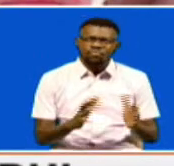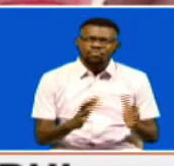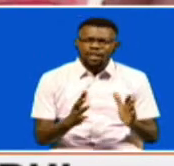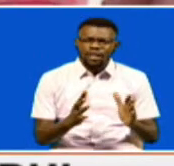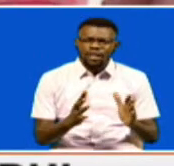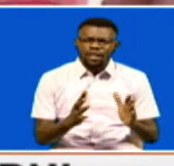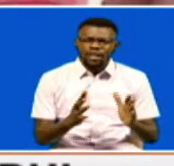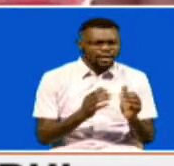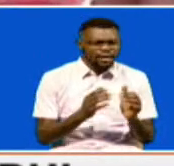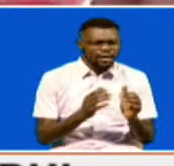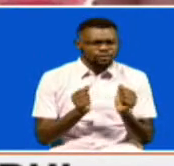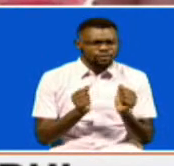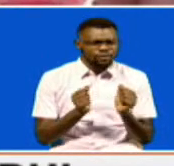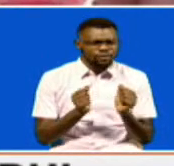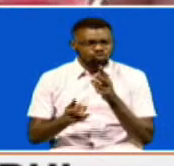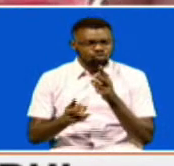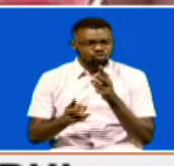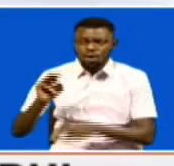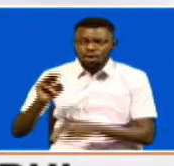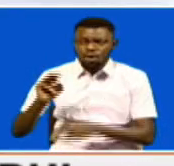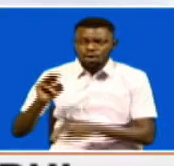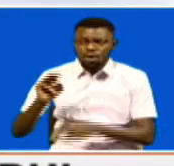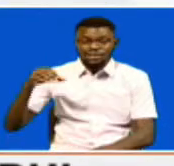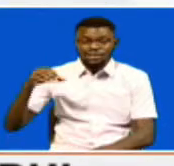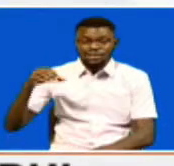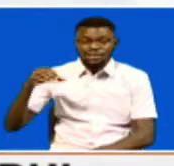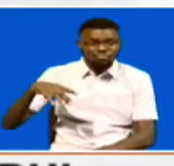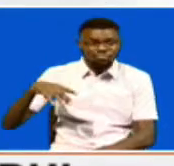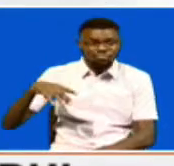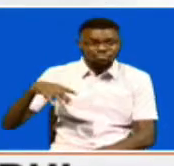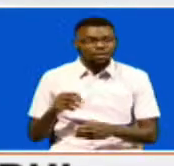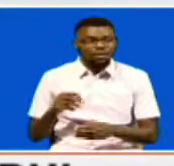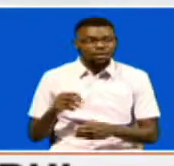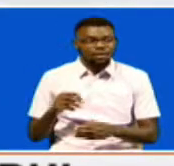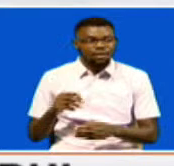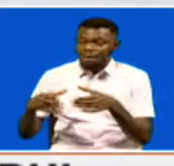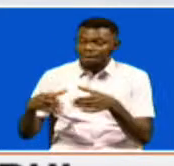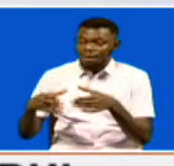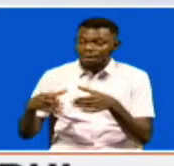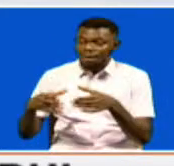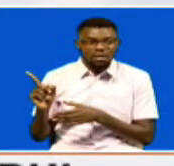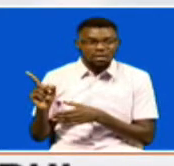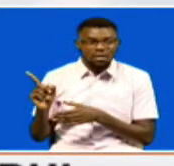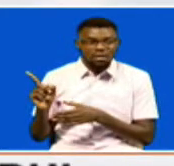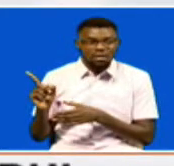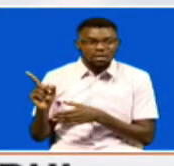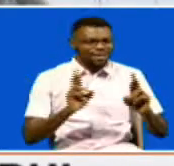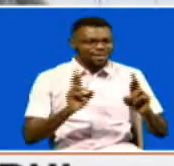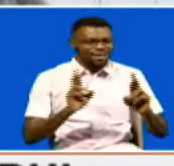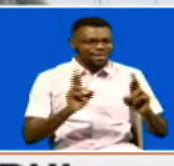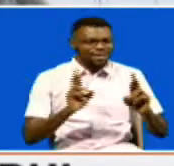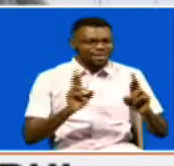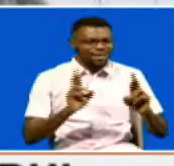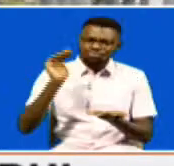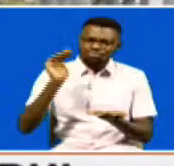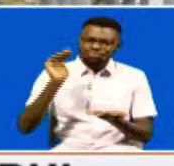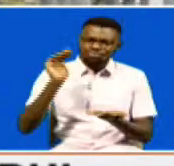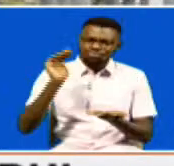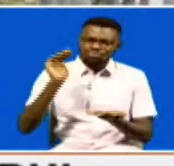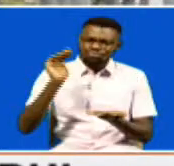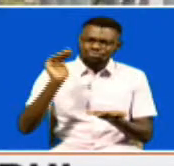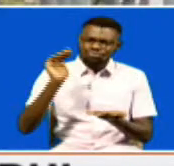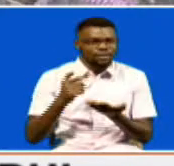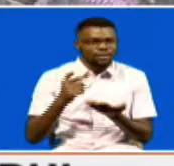22 megawatts. Ahead of time. Kampuni ya Social imejitolea ikiwa na nia ya kupunguza gharama ya maisha